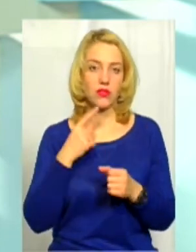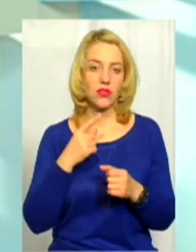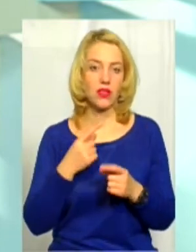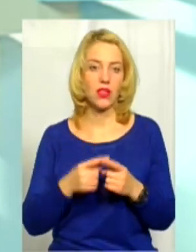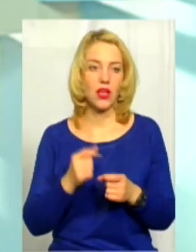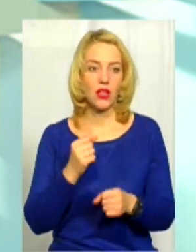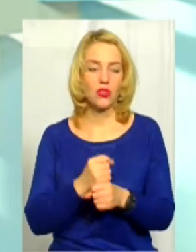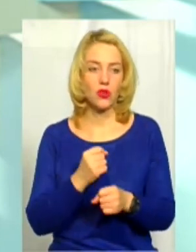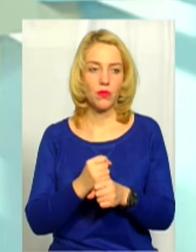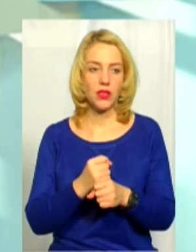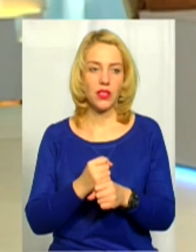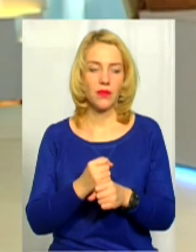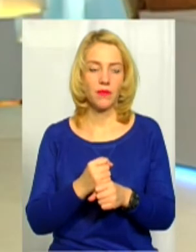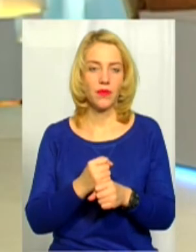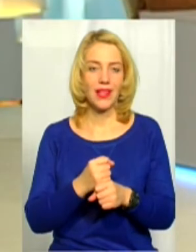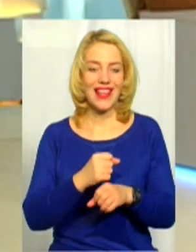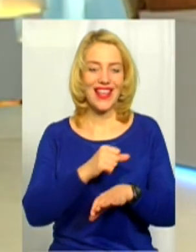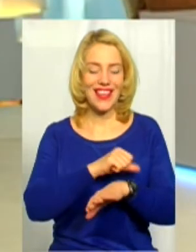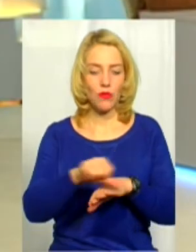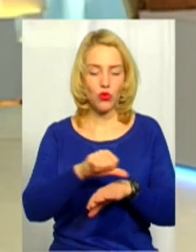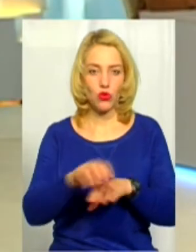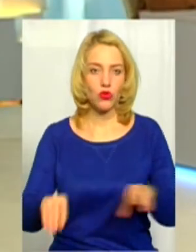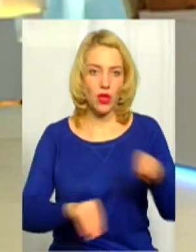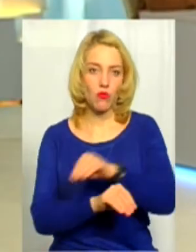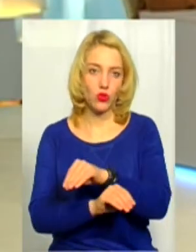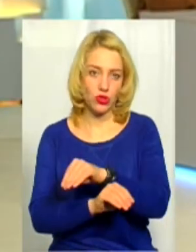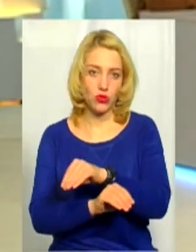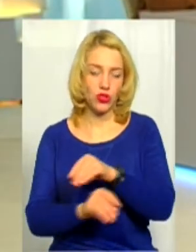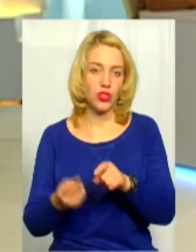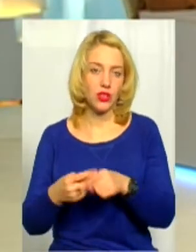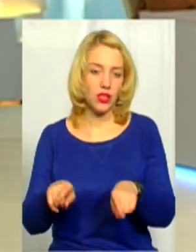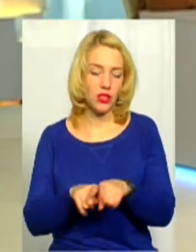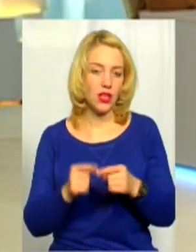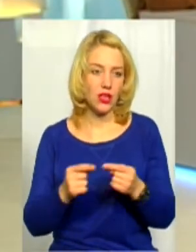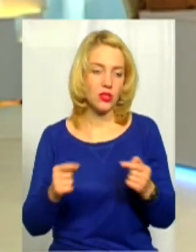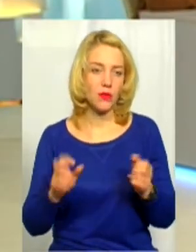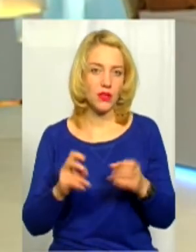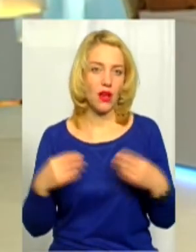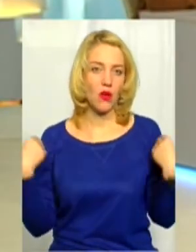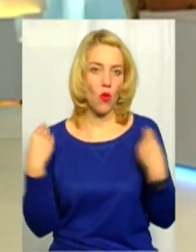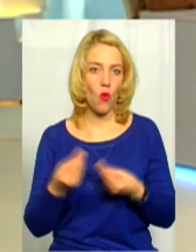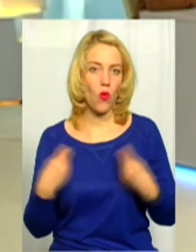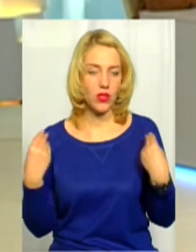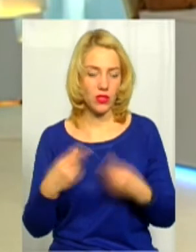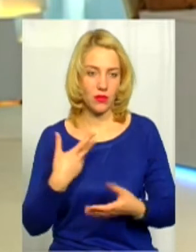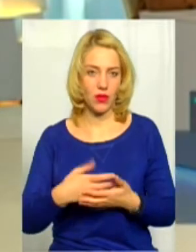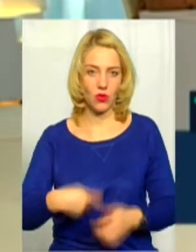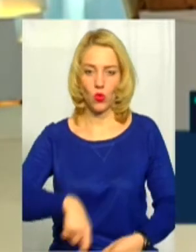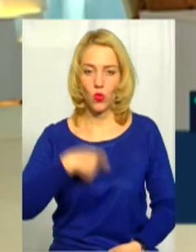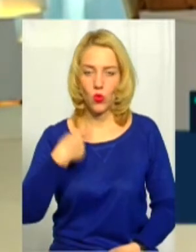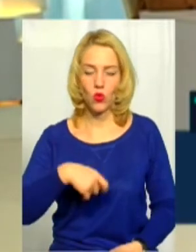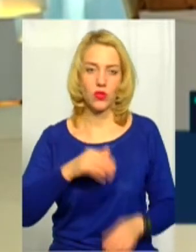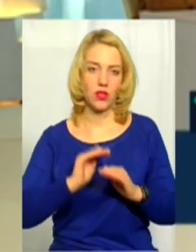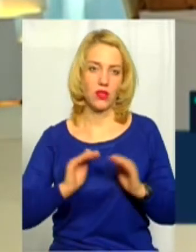зробили імпортозаміщуючими. Да? Скажімо, такий асортимент, як, скажімо, верхній одяг, там, куртки,